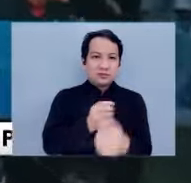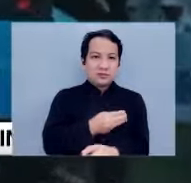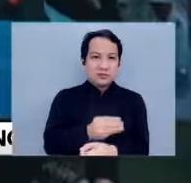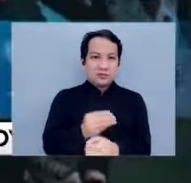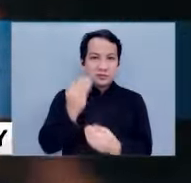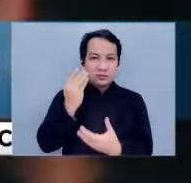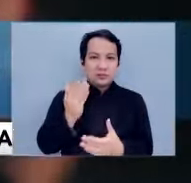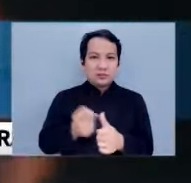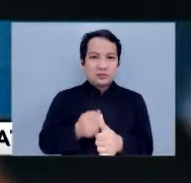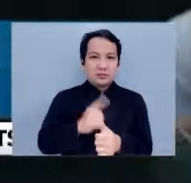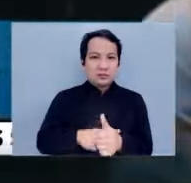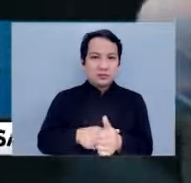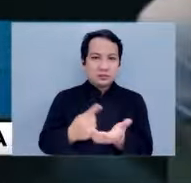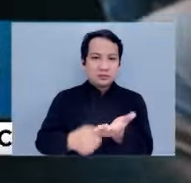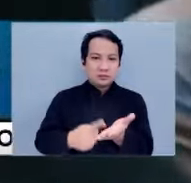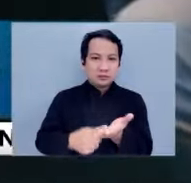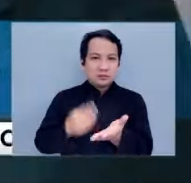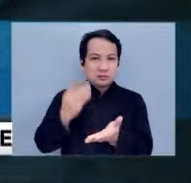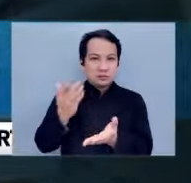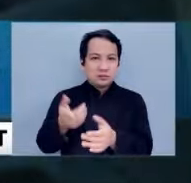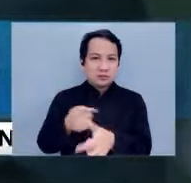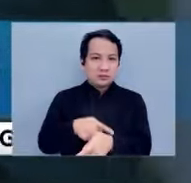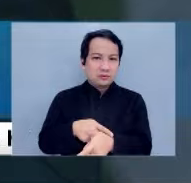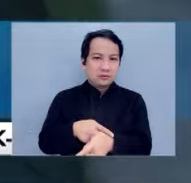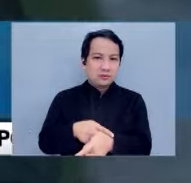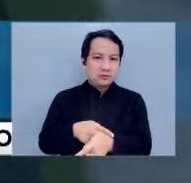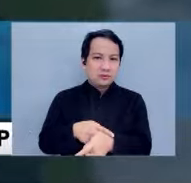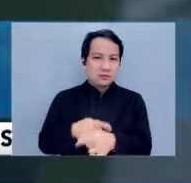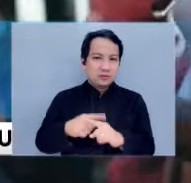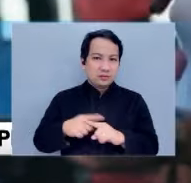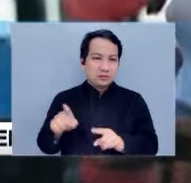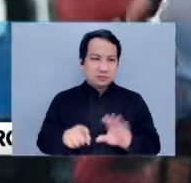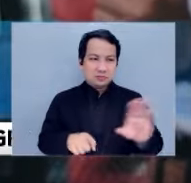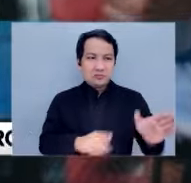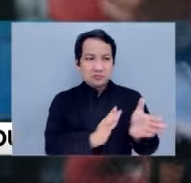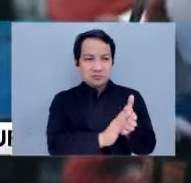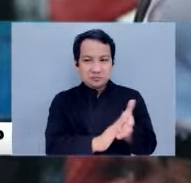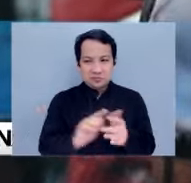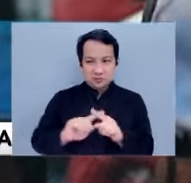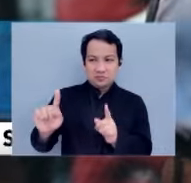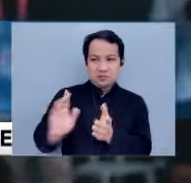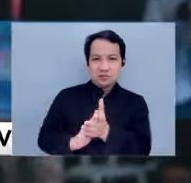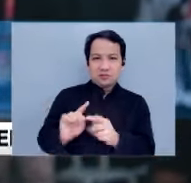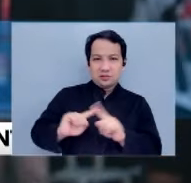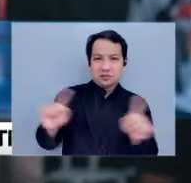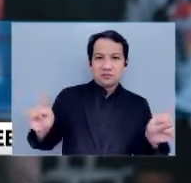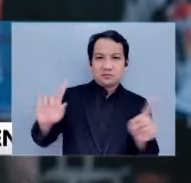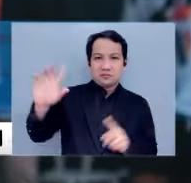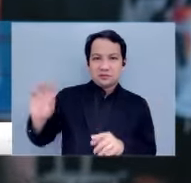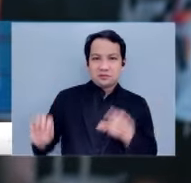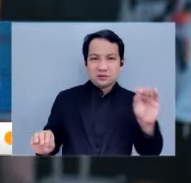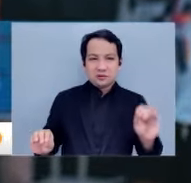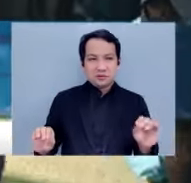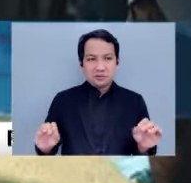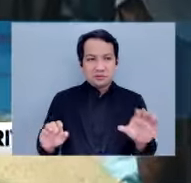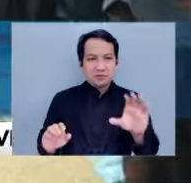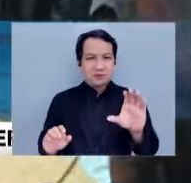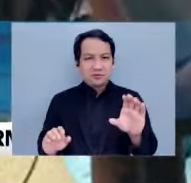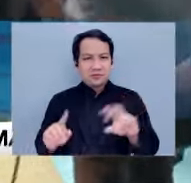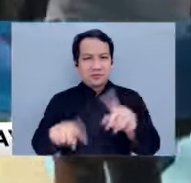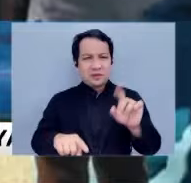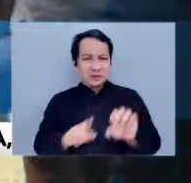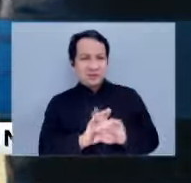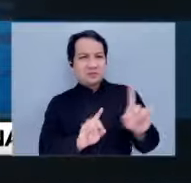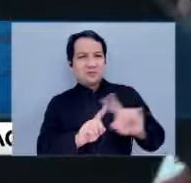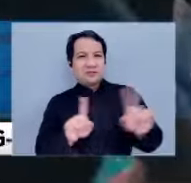talk to each other. Kasi parang, ibang school to, iba yata yung vibe niya, konyo siya, tapos parang ganun may mga ganun. Siya, ikaw